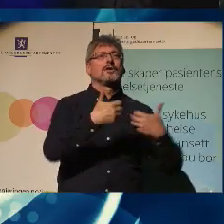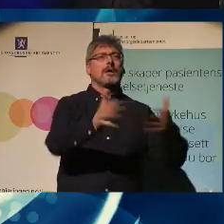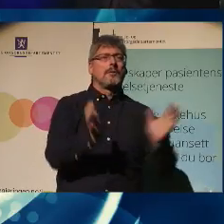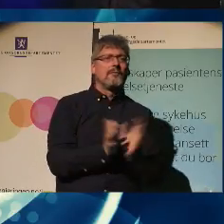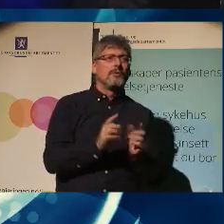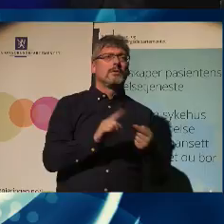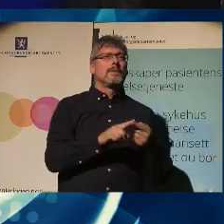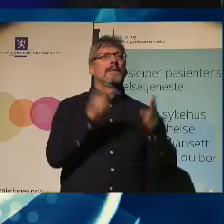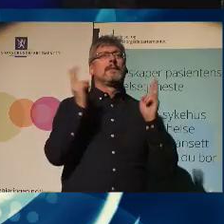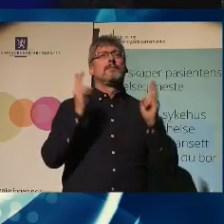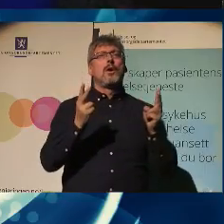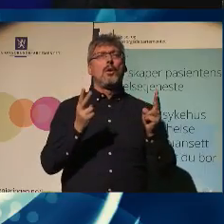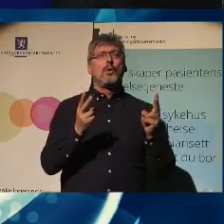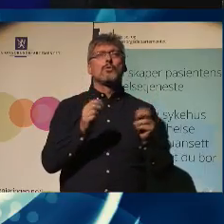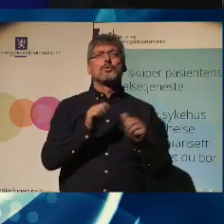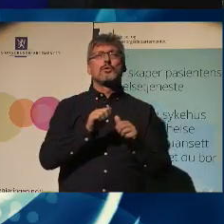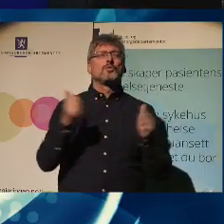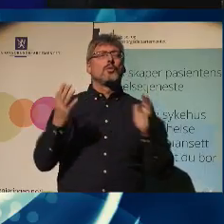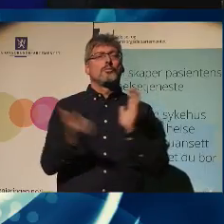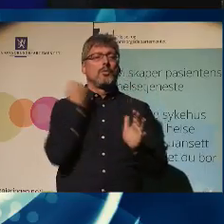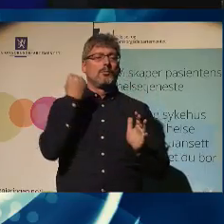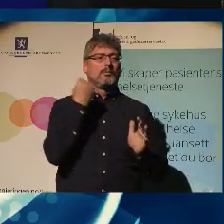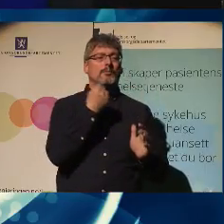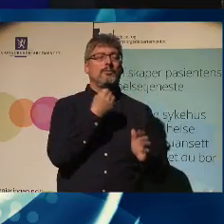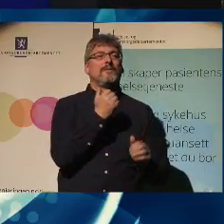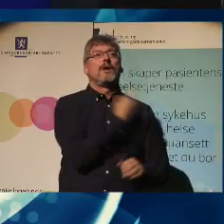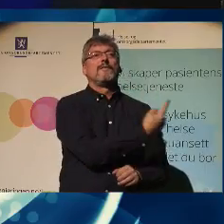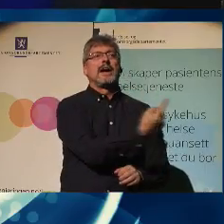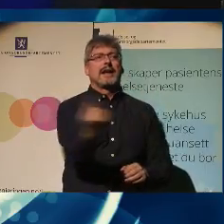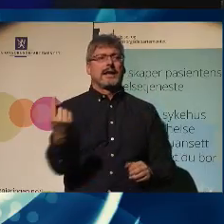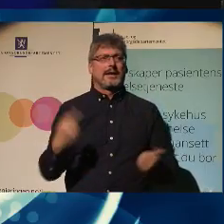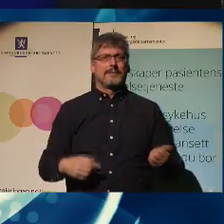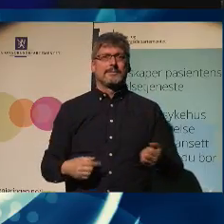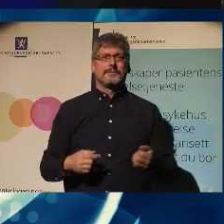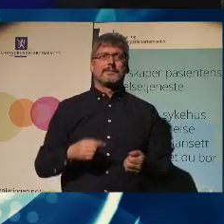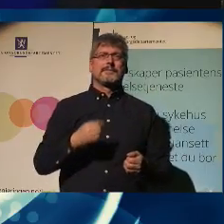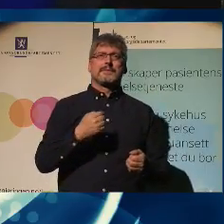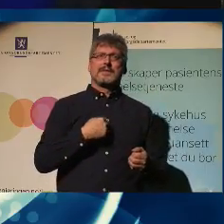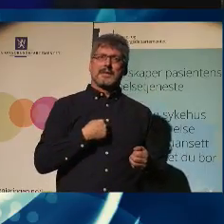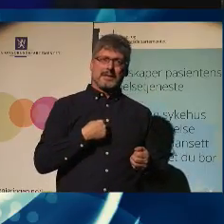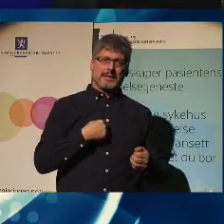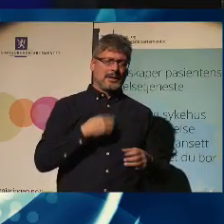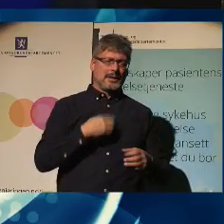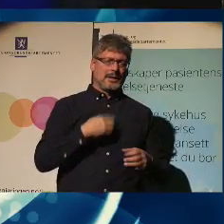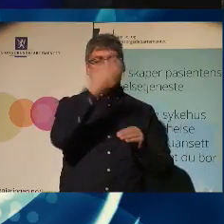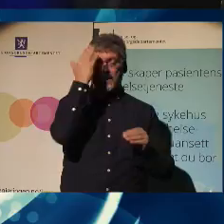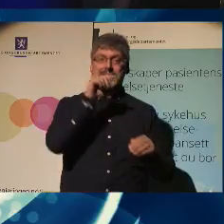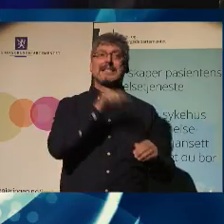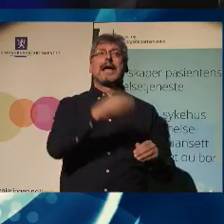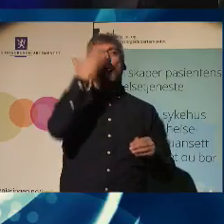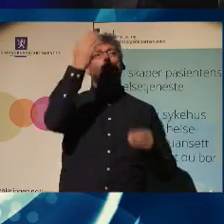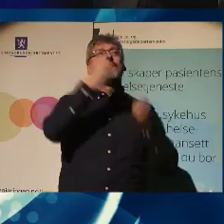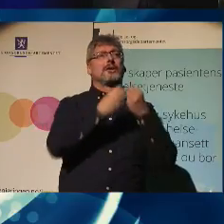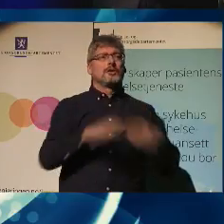det en stor gevinst for den enkelte. Jeg overbevist om at det hovedløsningen på at vi vil få mangler i